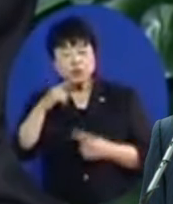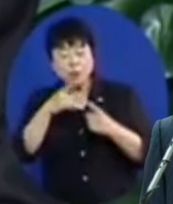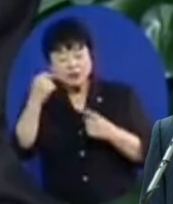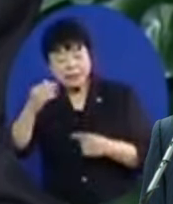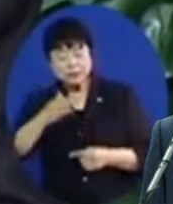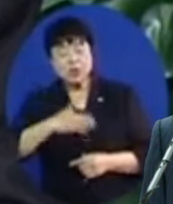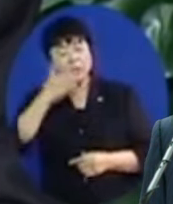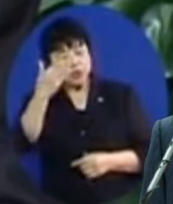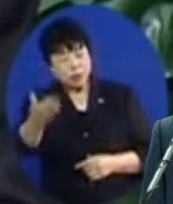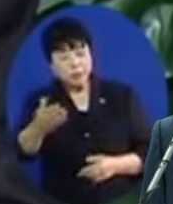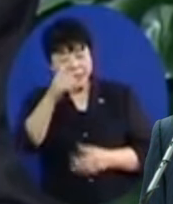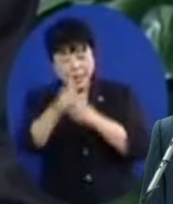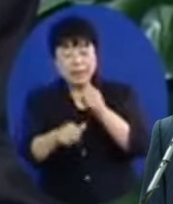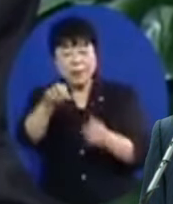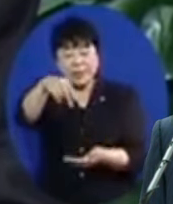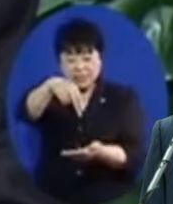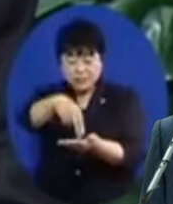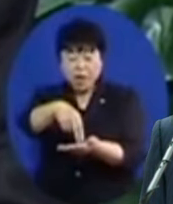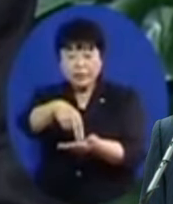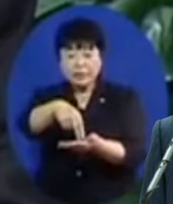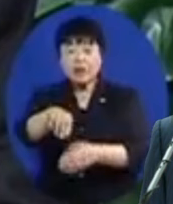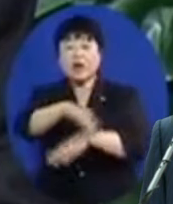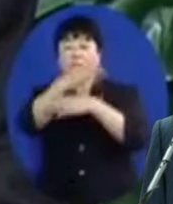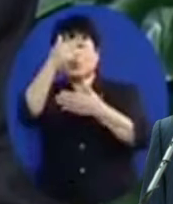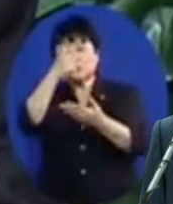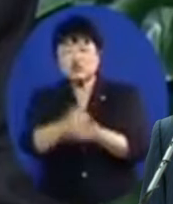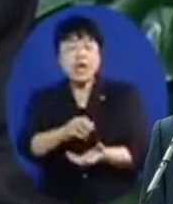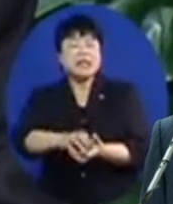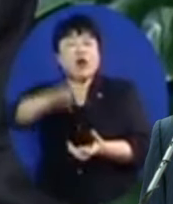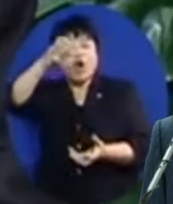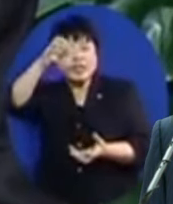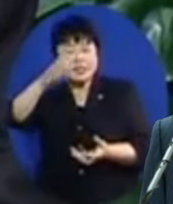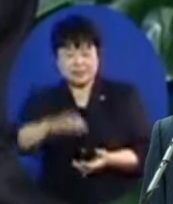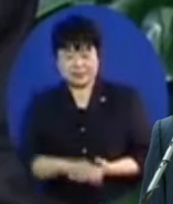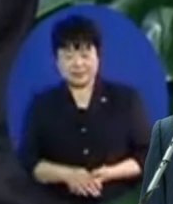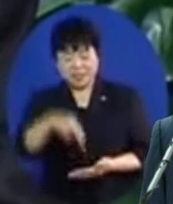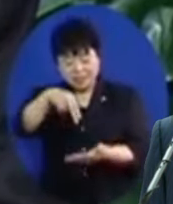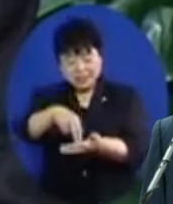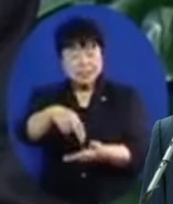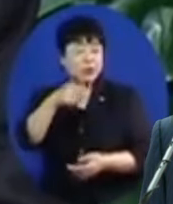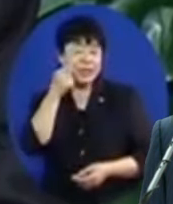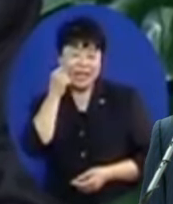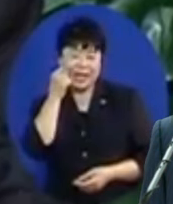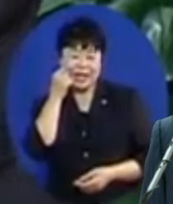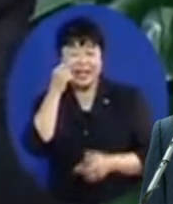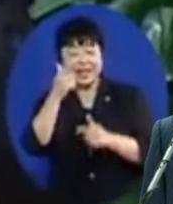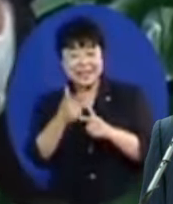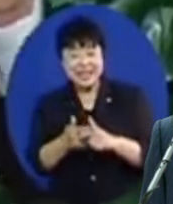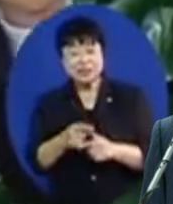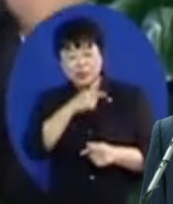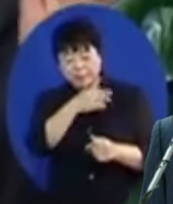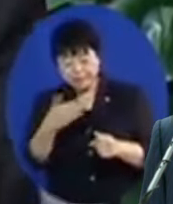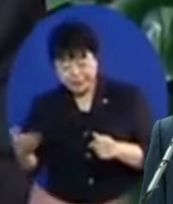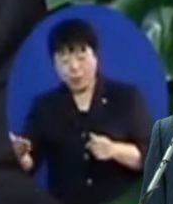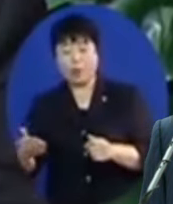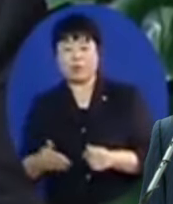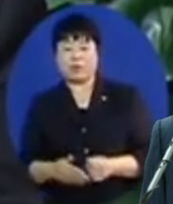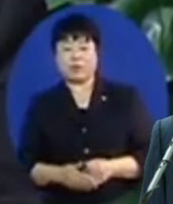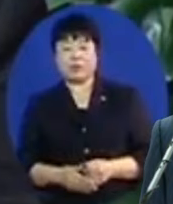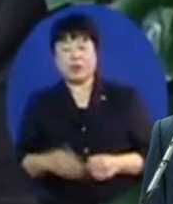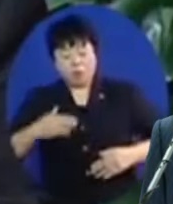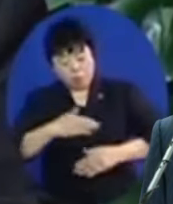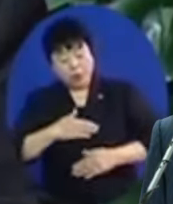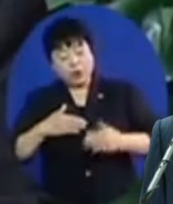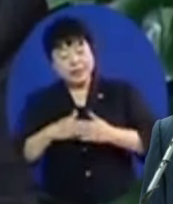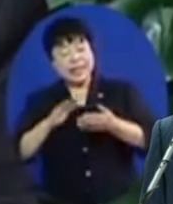여러분도 그렇고 하나님 앞에 서면 죄 덩어리가 되어서 못 섭니다. 예수님의 피로서 우리가 목욕을